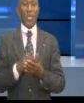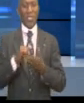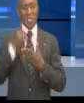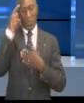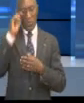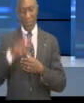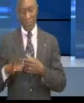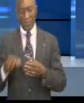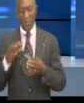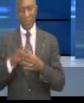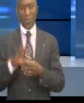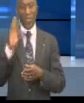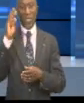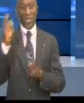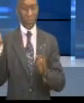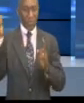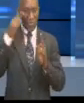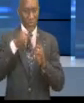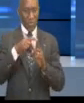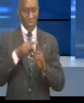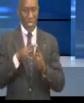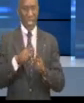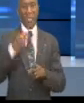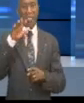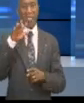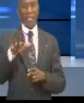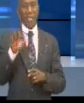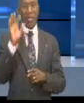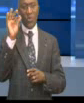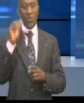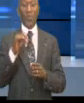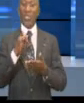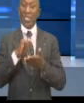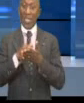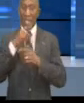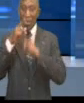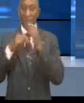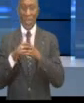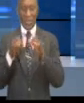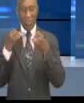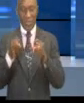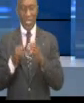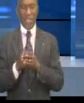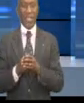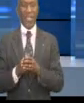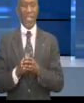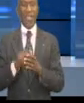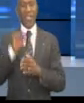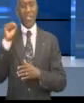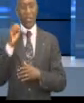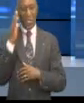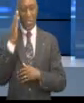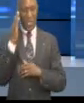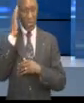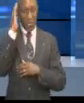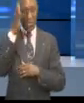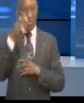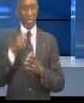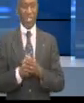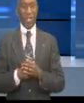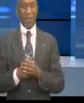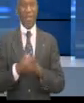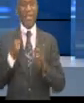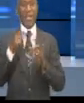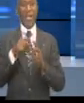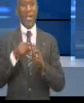6 à 59 mois. Elle court jusque samedi prochain. Et puis, il était question de l'arrêt de travail observé ce jeudi 17 décembre à